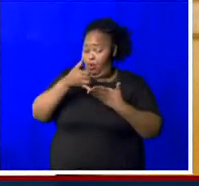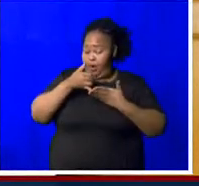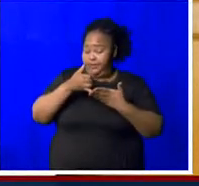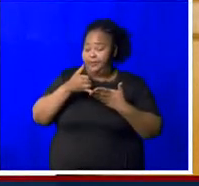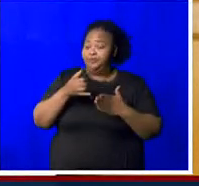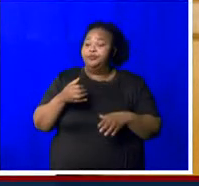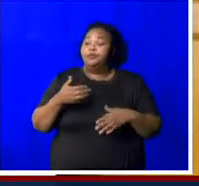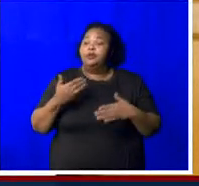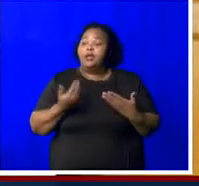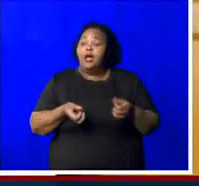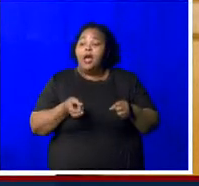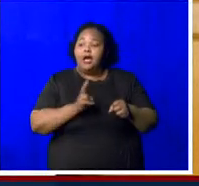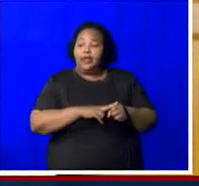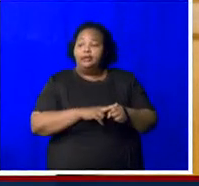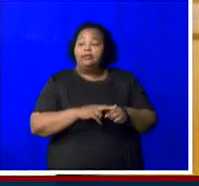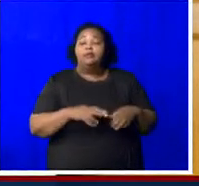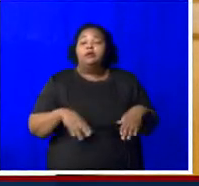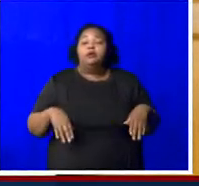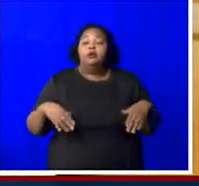ibekana vice chancellor.